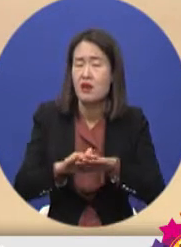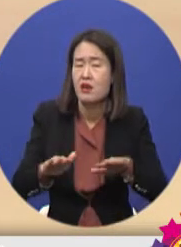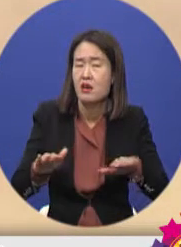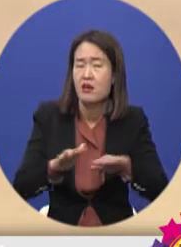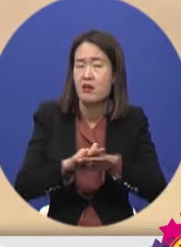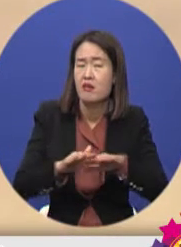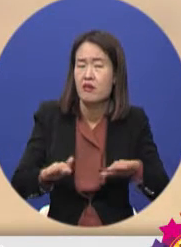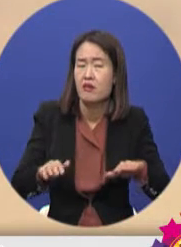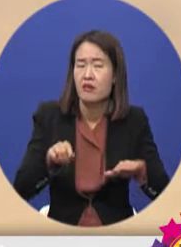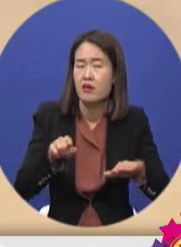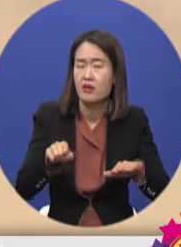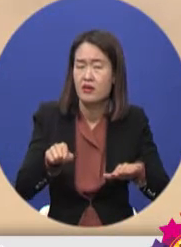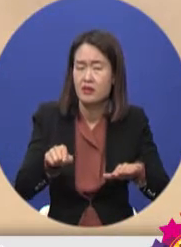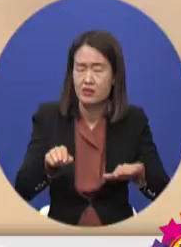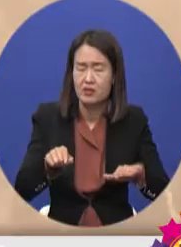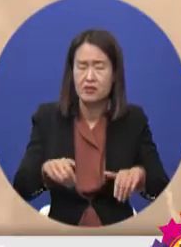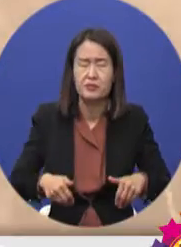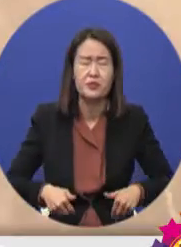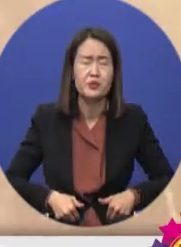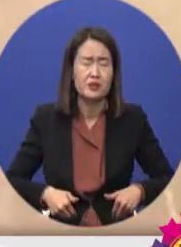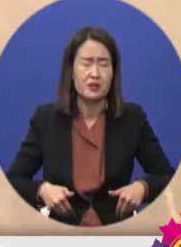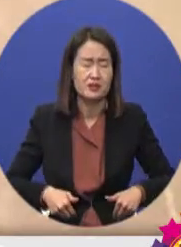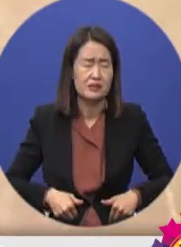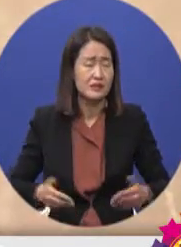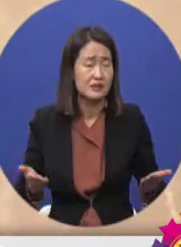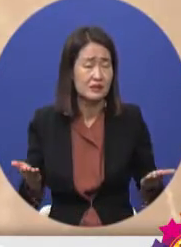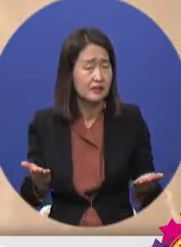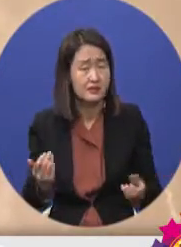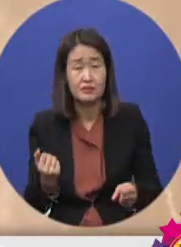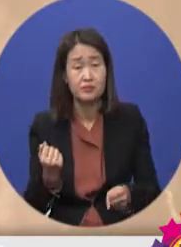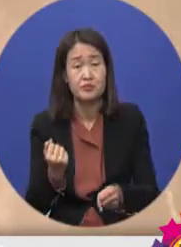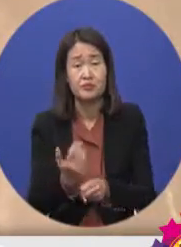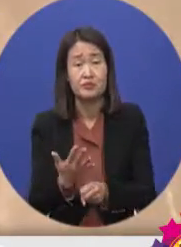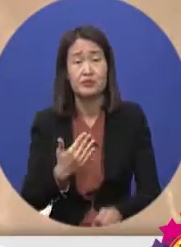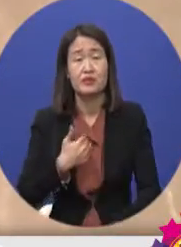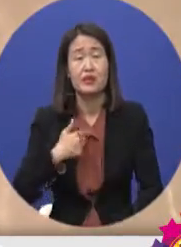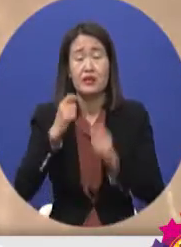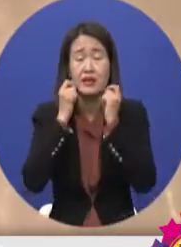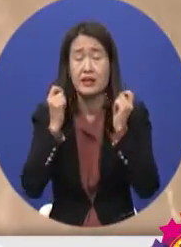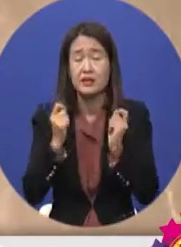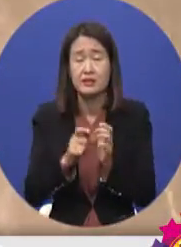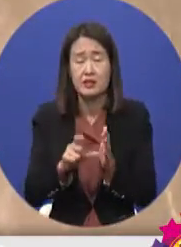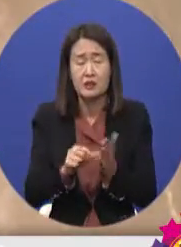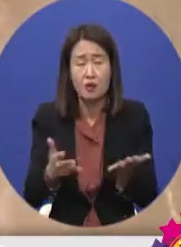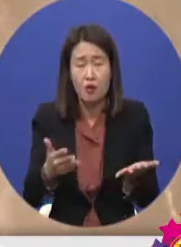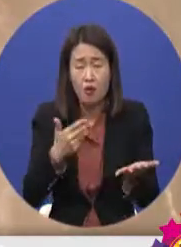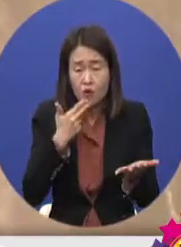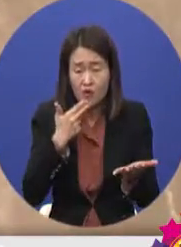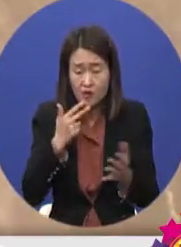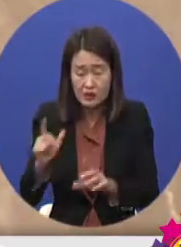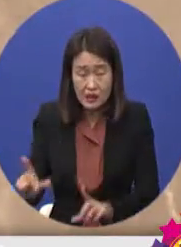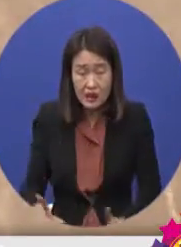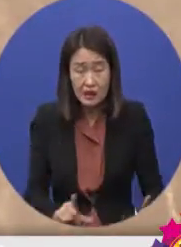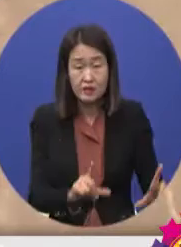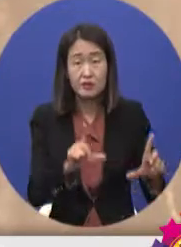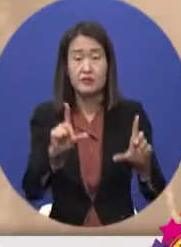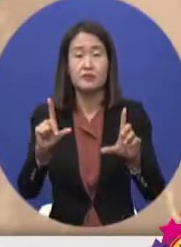해결해야 하는 일 때문에 시간도 없이